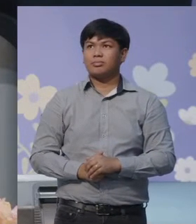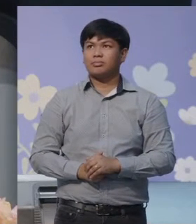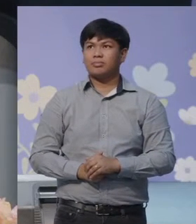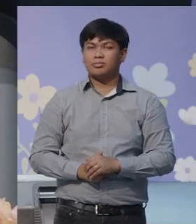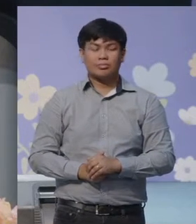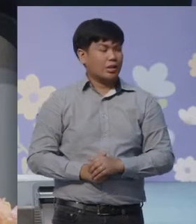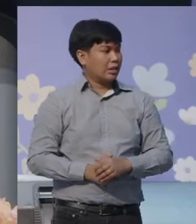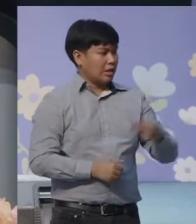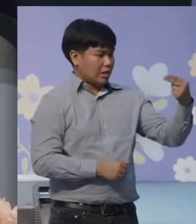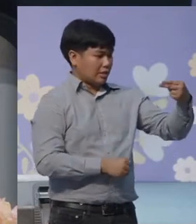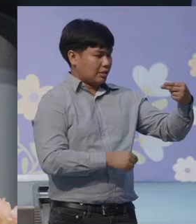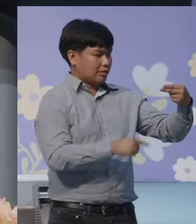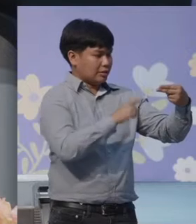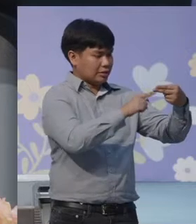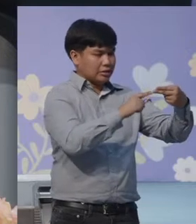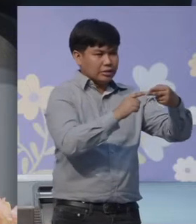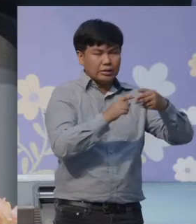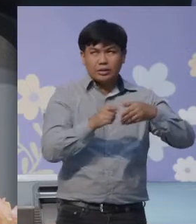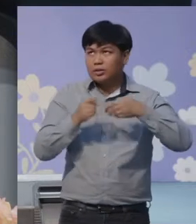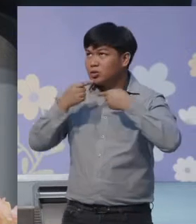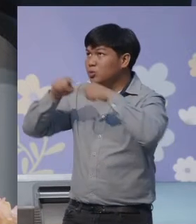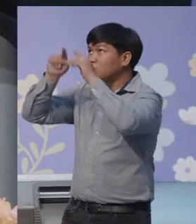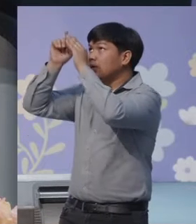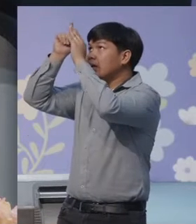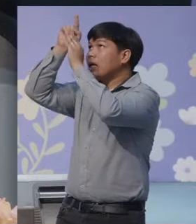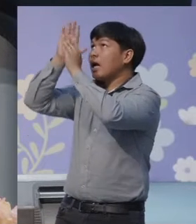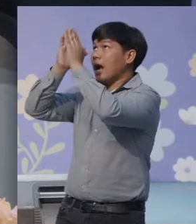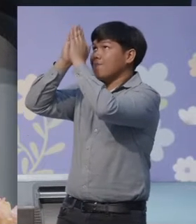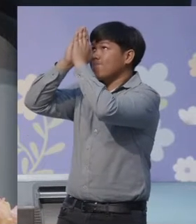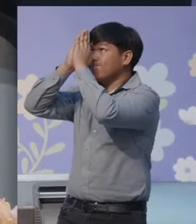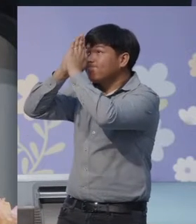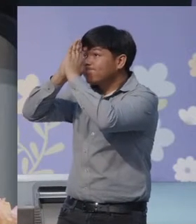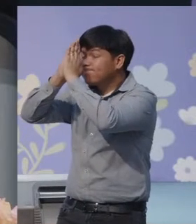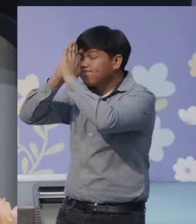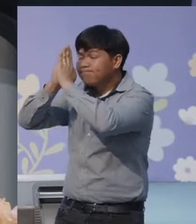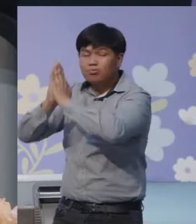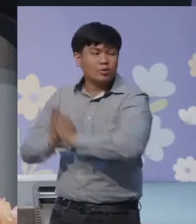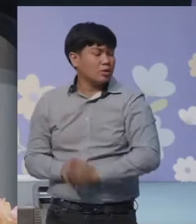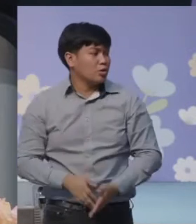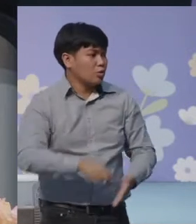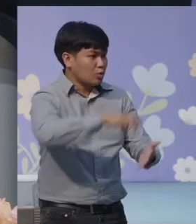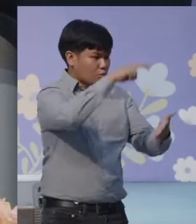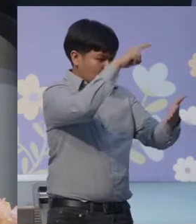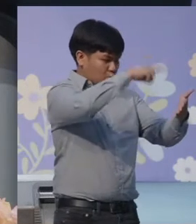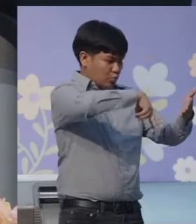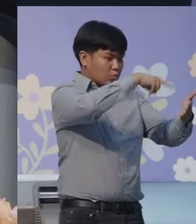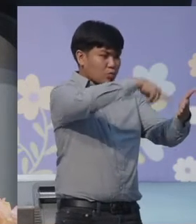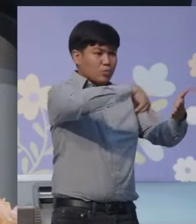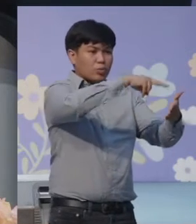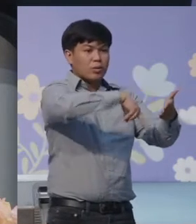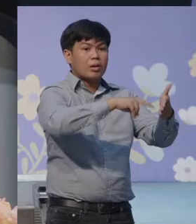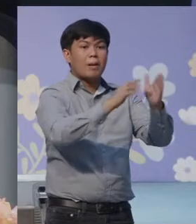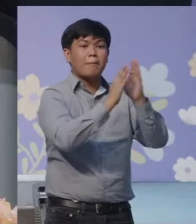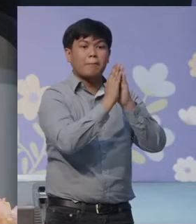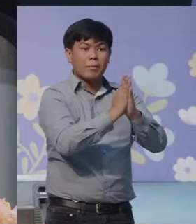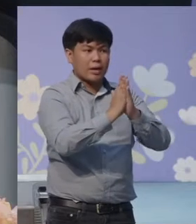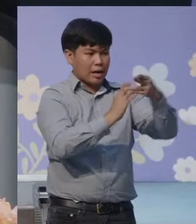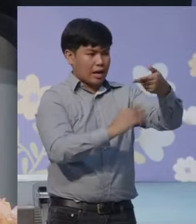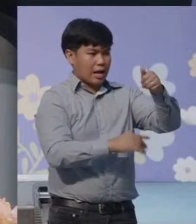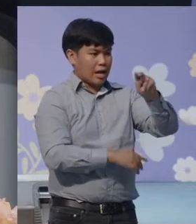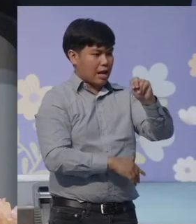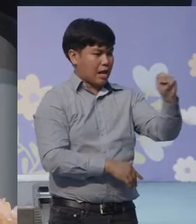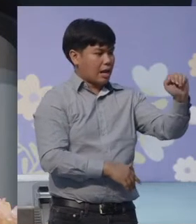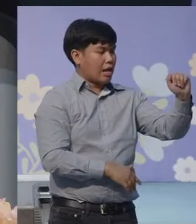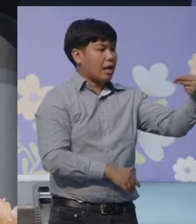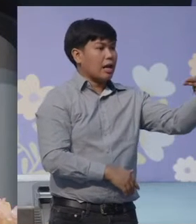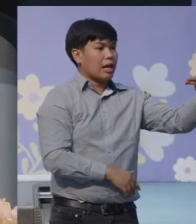Dumulog si Hana sa Panginoon. Pag tiningnan nyo ang kanyang panalangin, parang itong